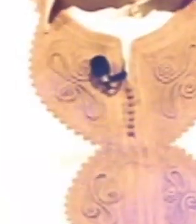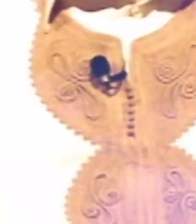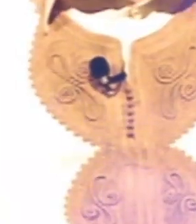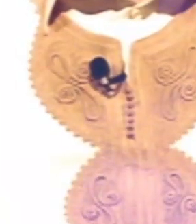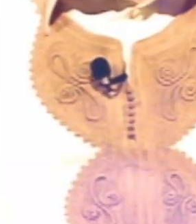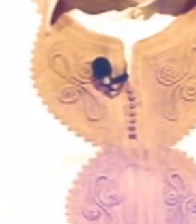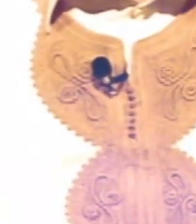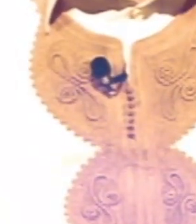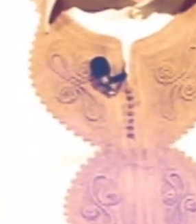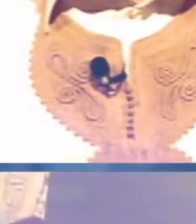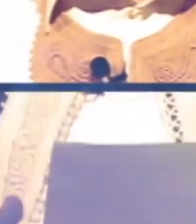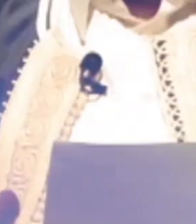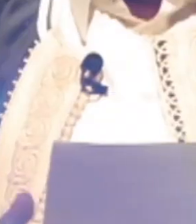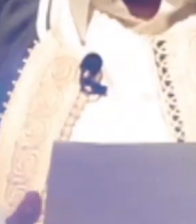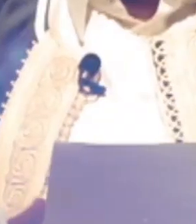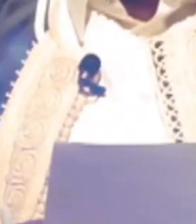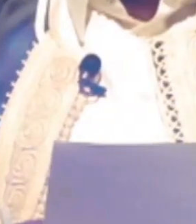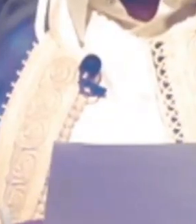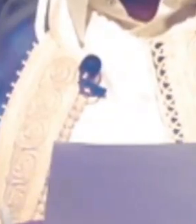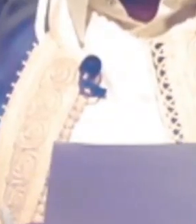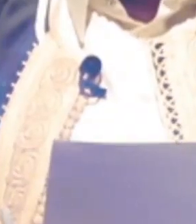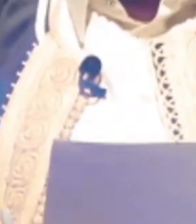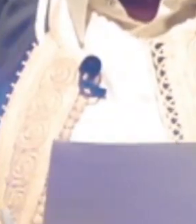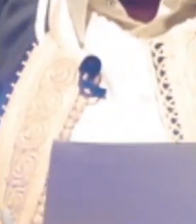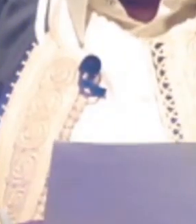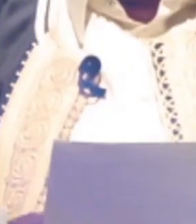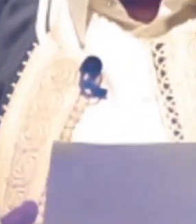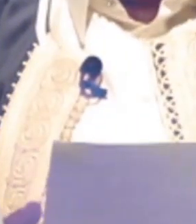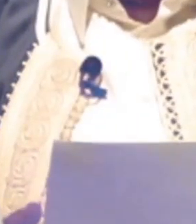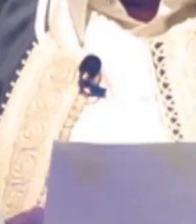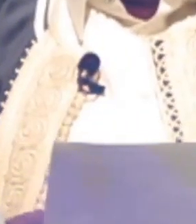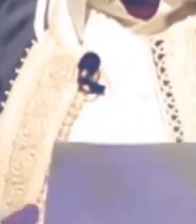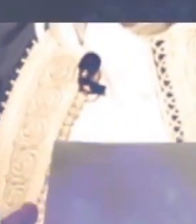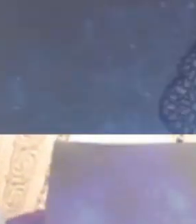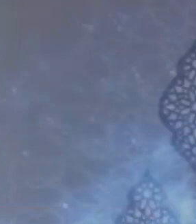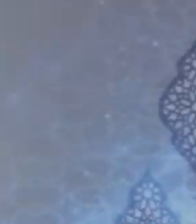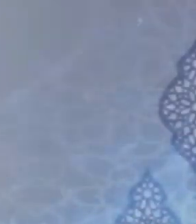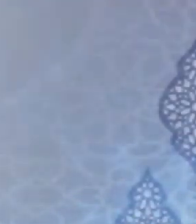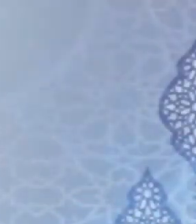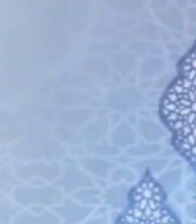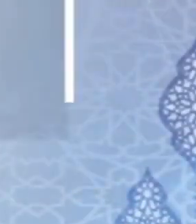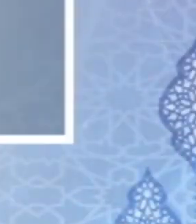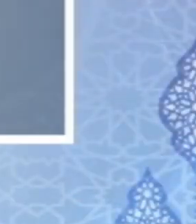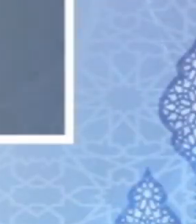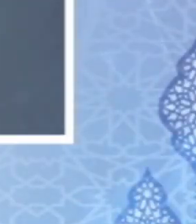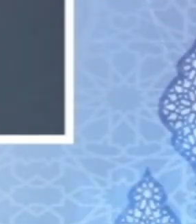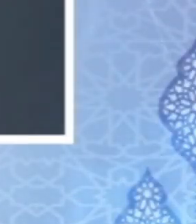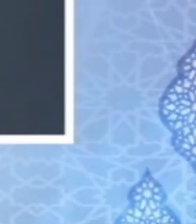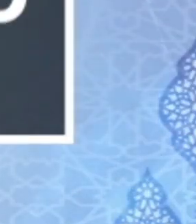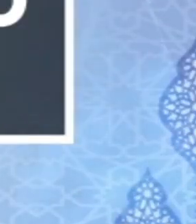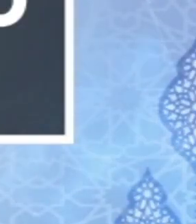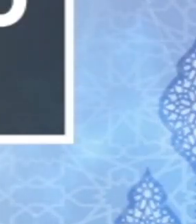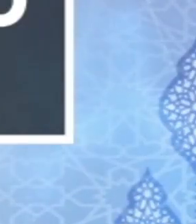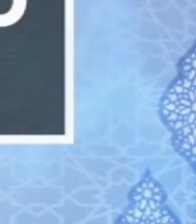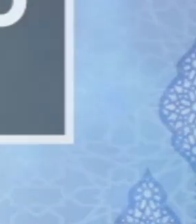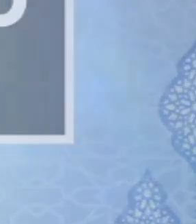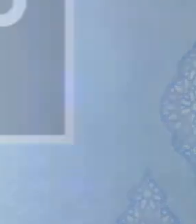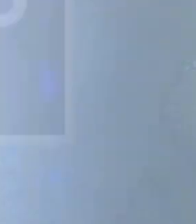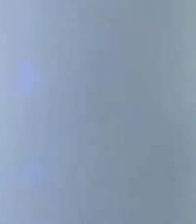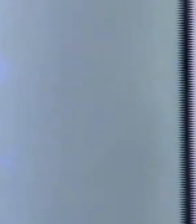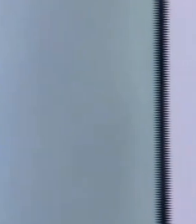نأخذ من ضياهم إخاء إن أمر الناس شورى